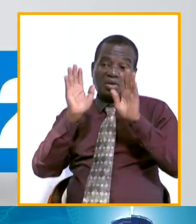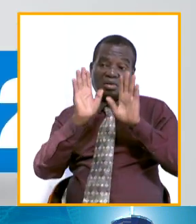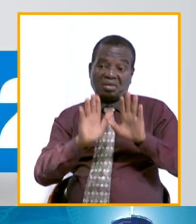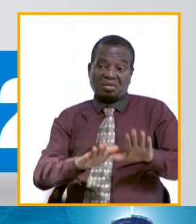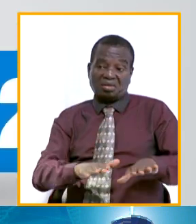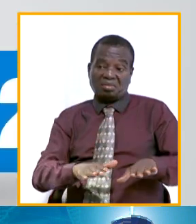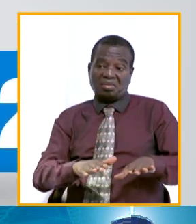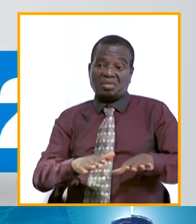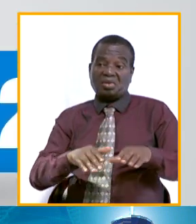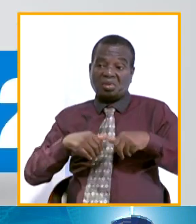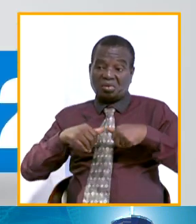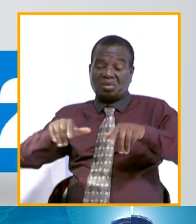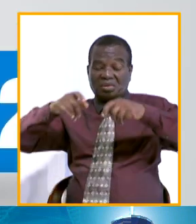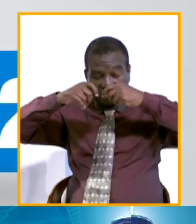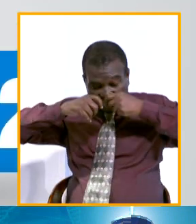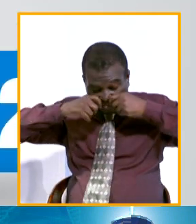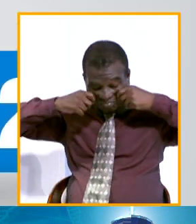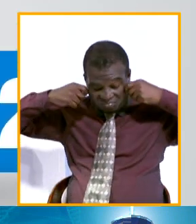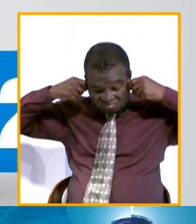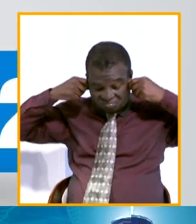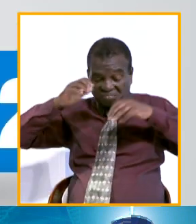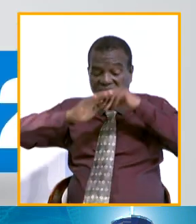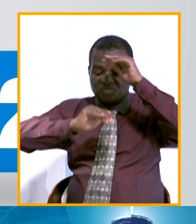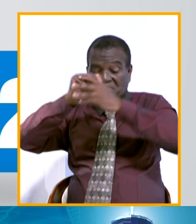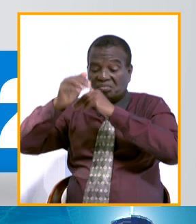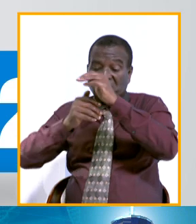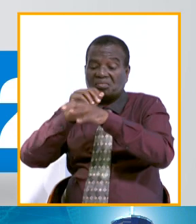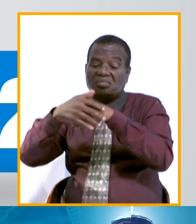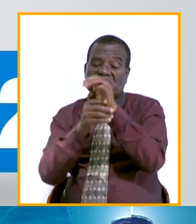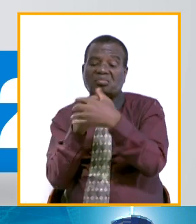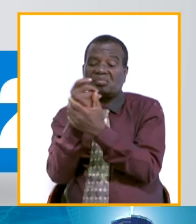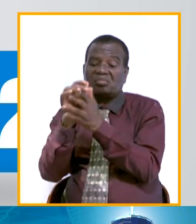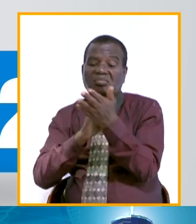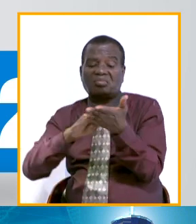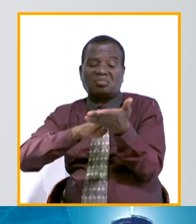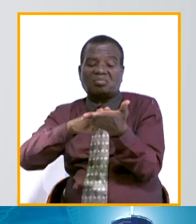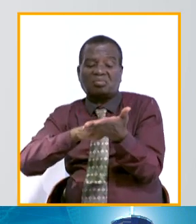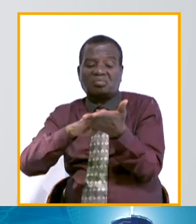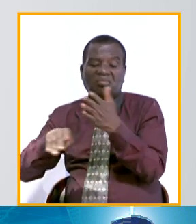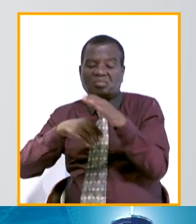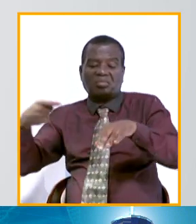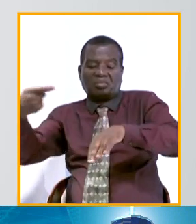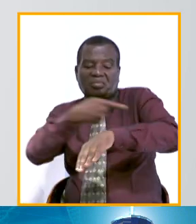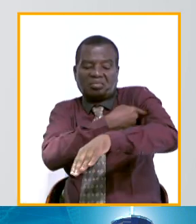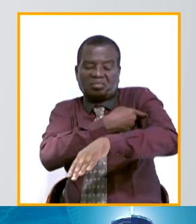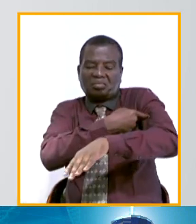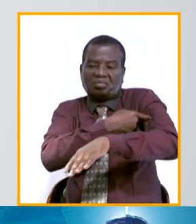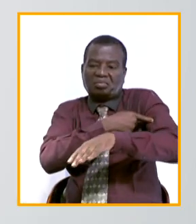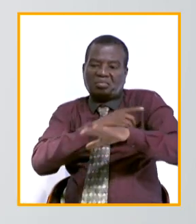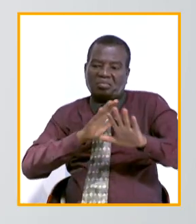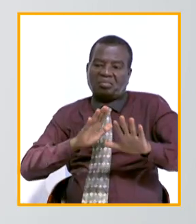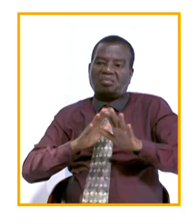garde, continuons le port du masque de protection, lavons-nous les mains à l'eau et au savon et faisons-nous vacciner. C'est